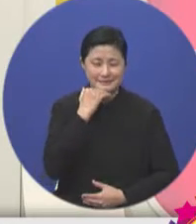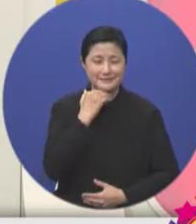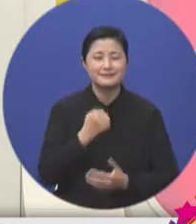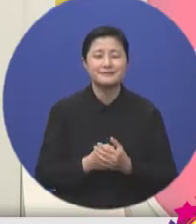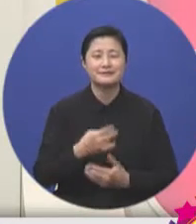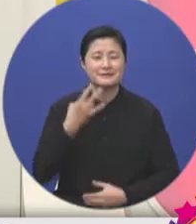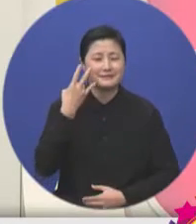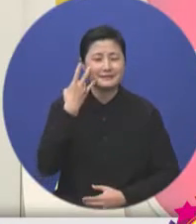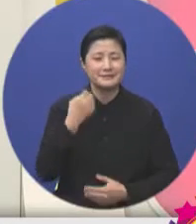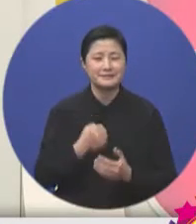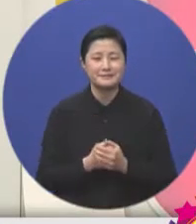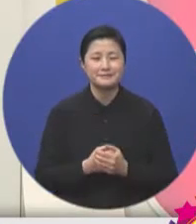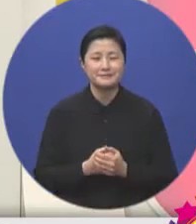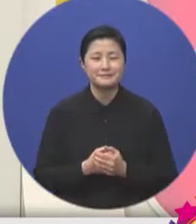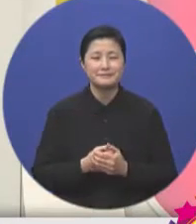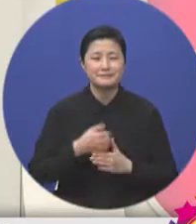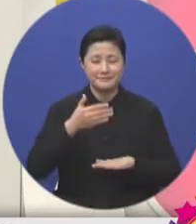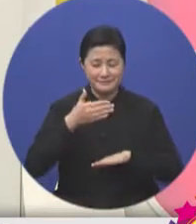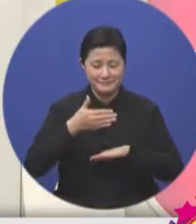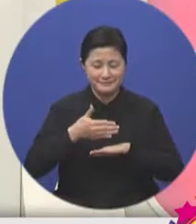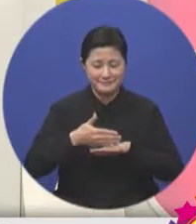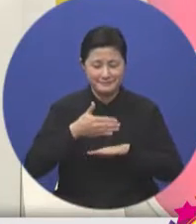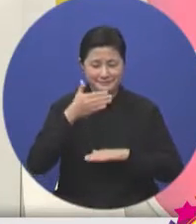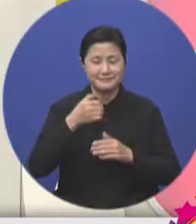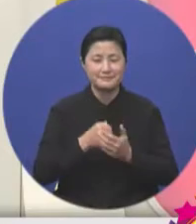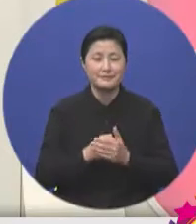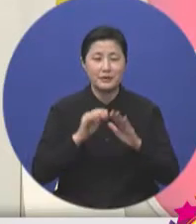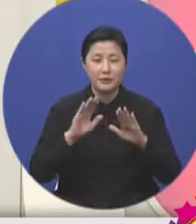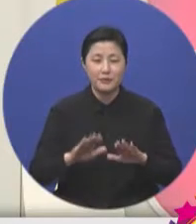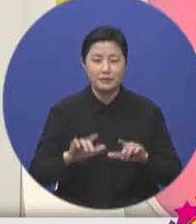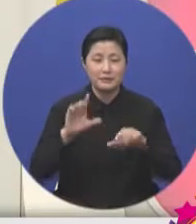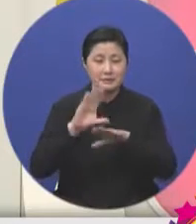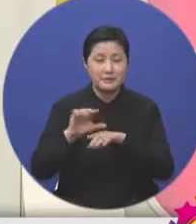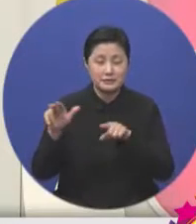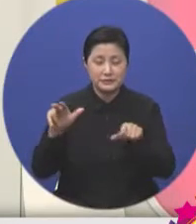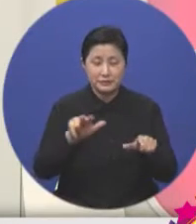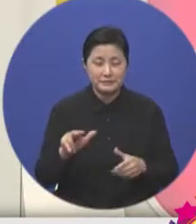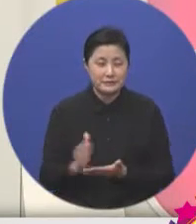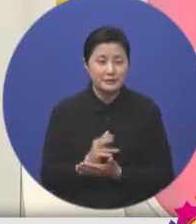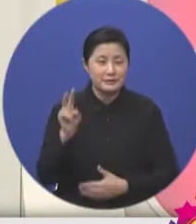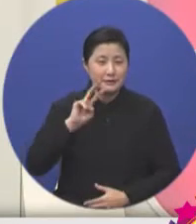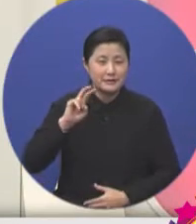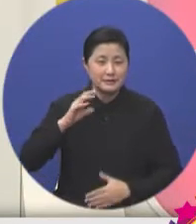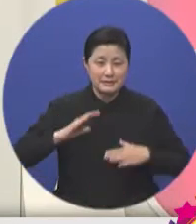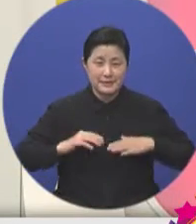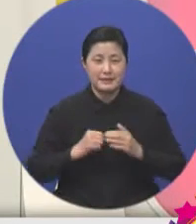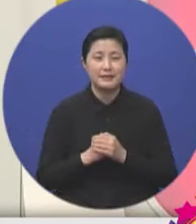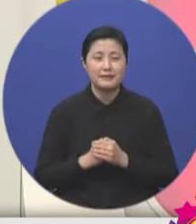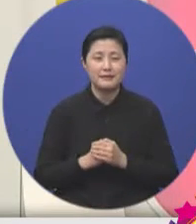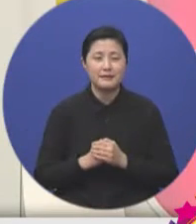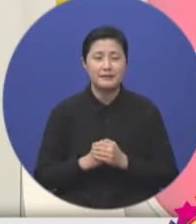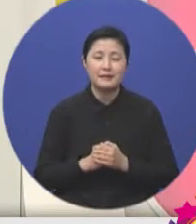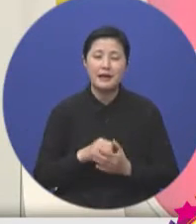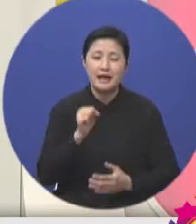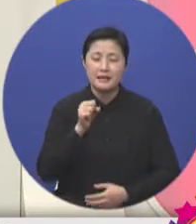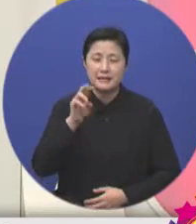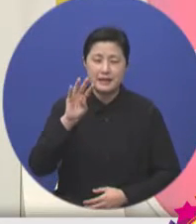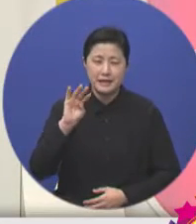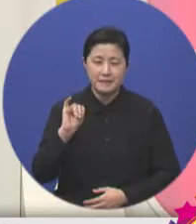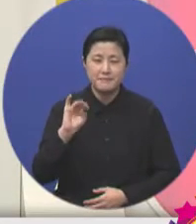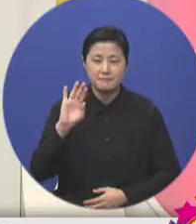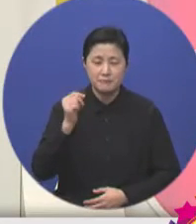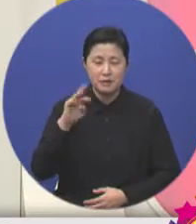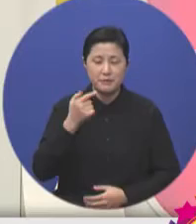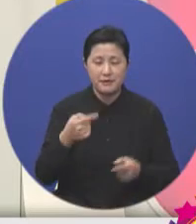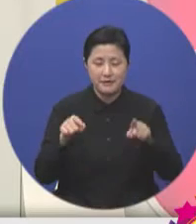네. 네네. 네, 고맙습니다. 네. 자, 오늘 생방송 전국 나눔 네. 노래 자랑은요. SM